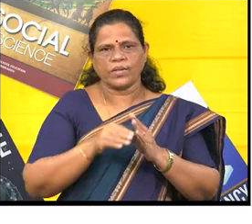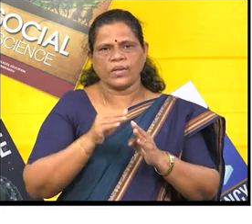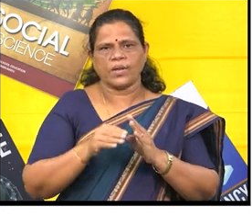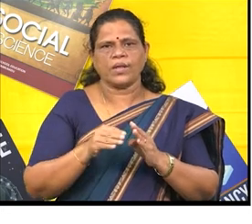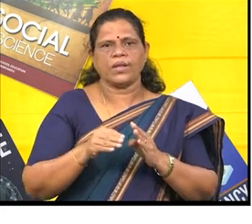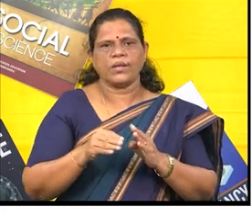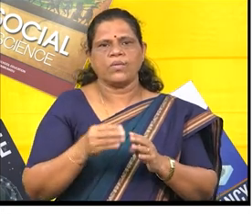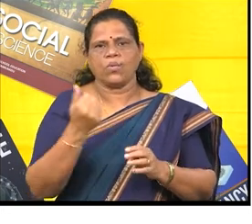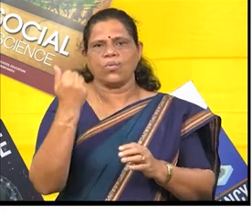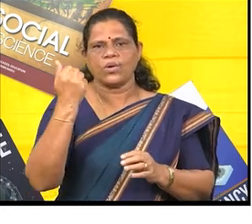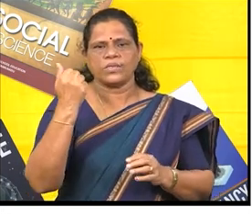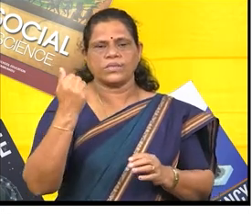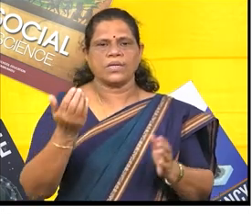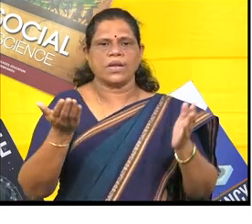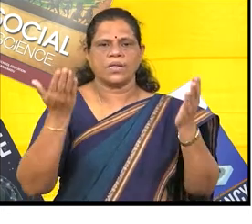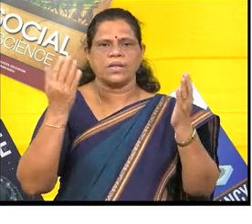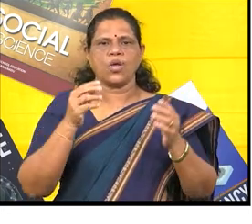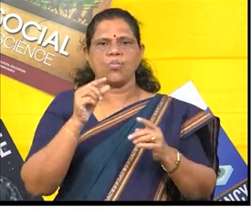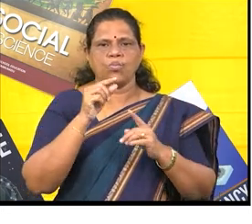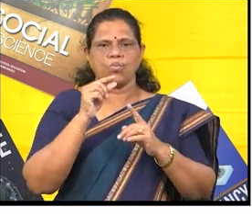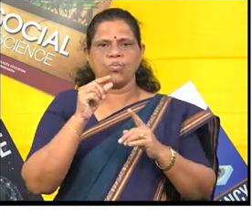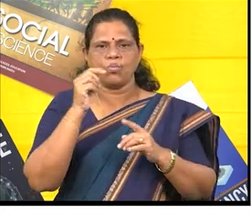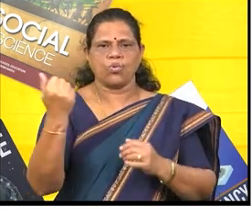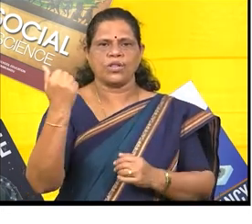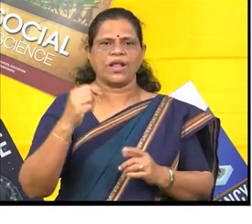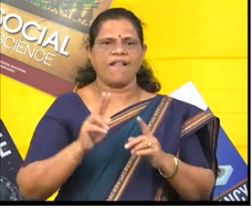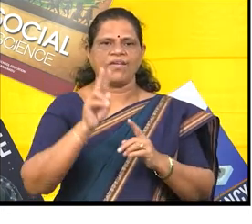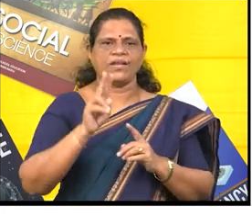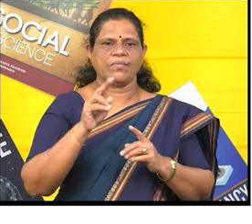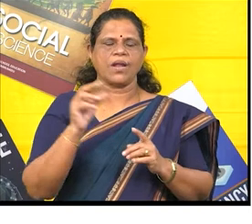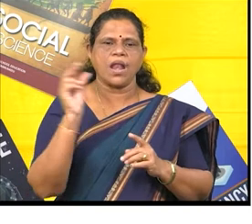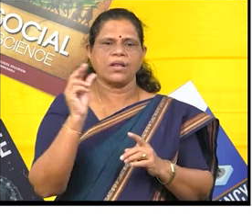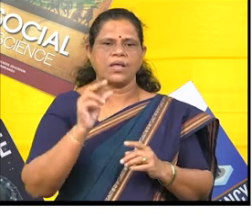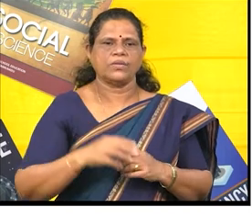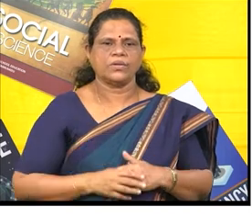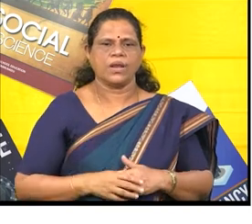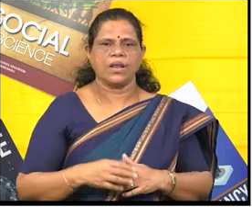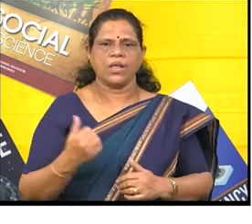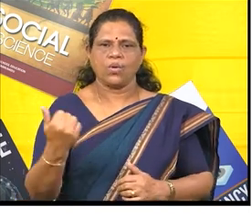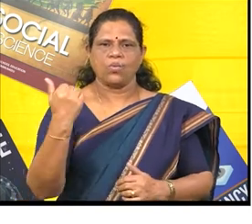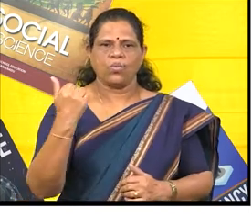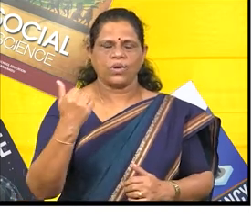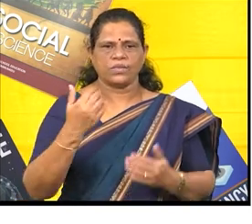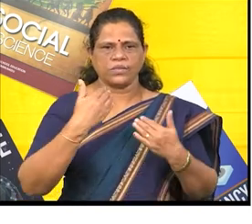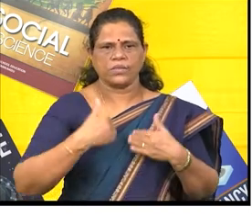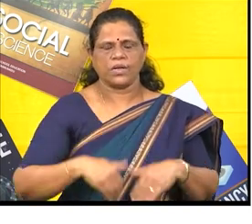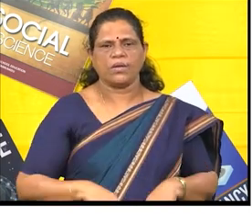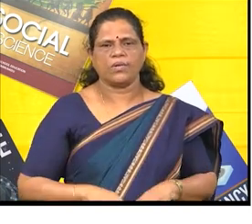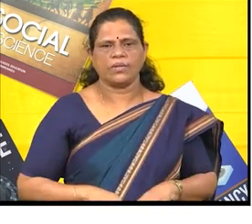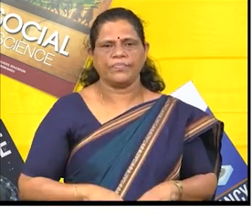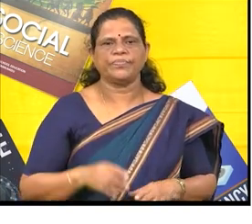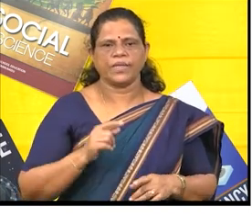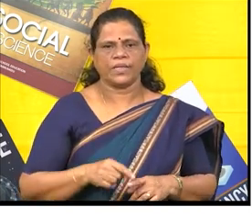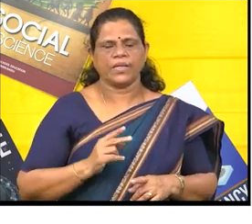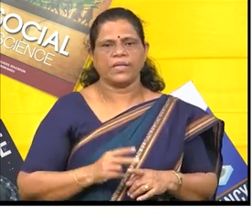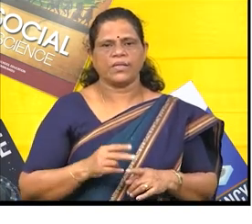உணவுகளில் இருக்கக்கூடிய வேதியியலில் ஊட்டச்சத்துக்களாக நம்ம வந்து புரதங்கள், வைட்டமின்கள், தாதுக்கள், இதெல்லாம் வந்து ஊட்டச்சத்துக்களாக உள்ளது. இதை